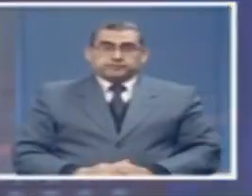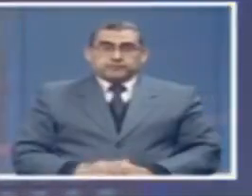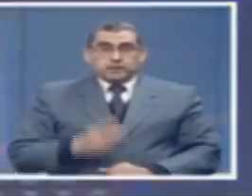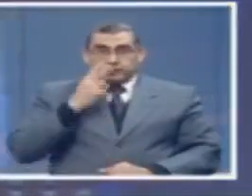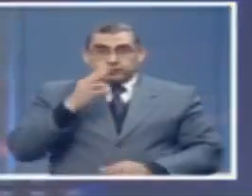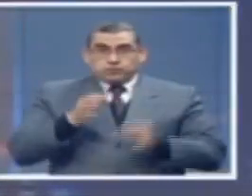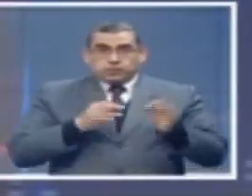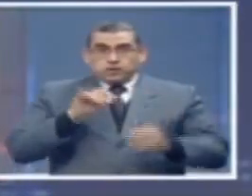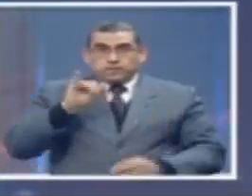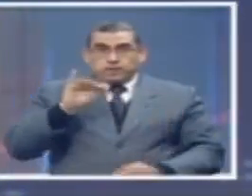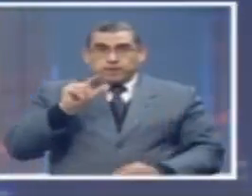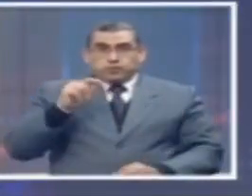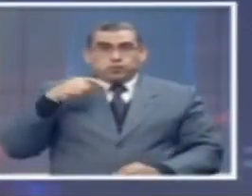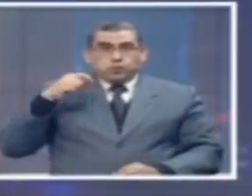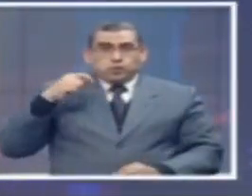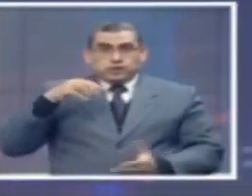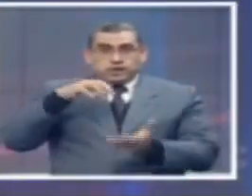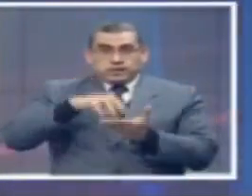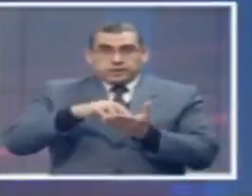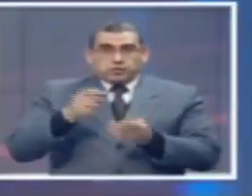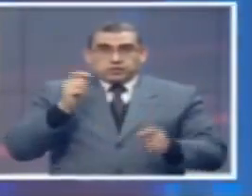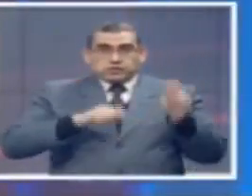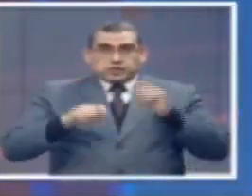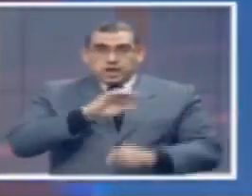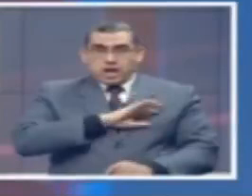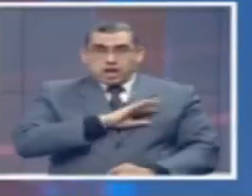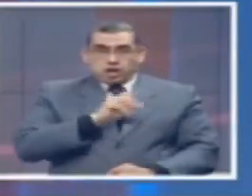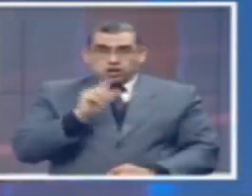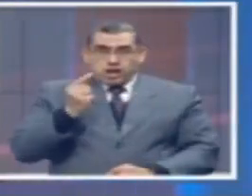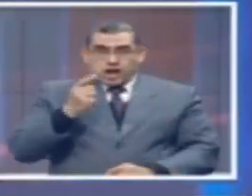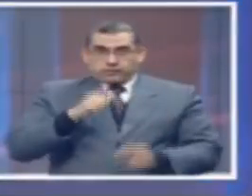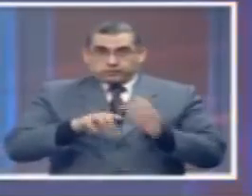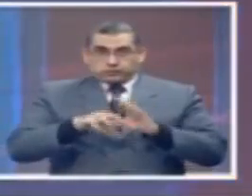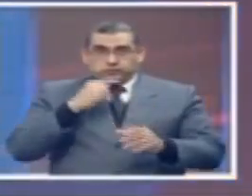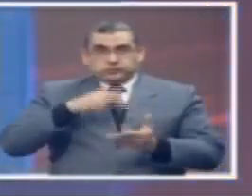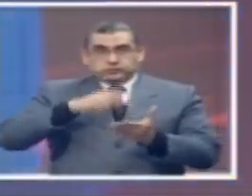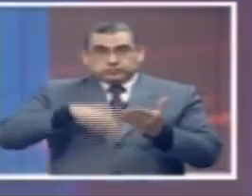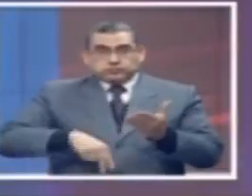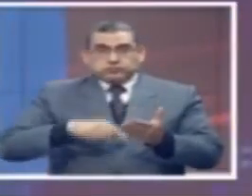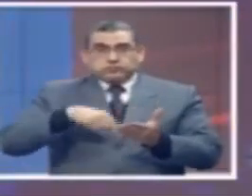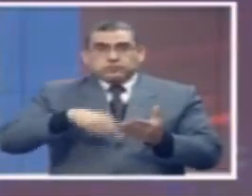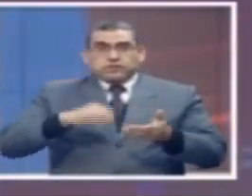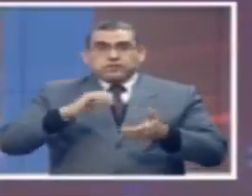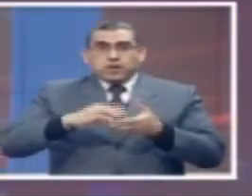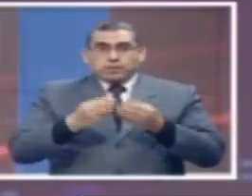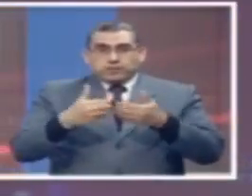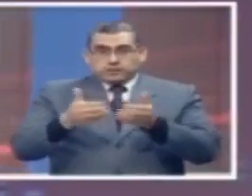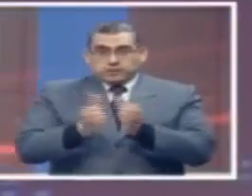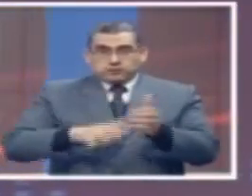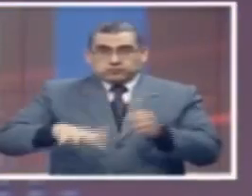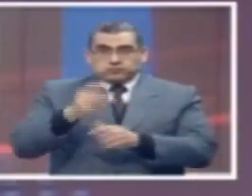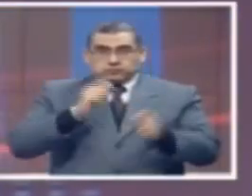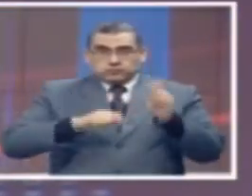شهد المهندس محمد أحمد مرسي وزير الدولة للإنتاج الحربي مراسم توقيع بروتوكول تعاون بين الهيئة